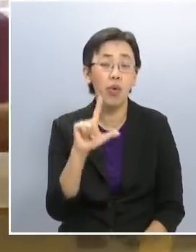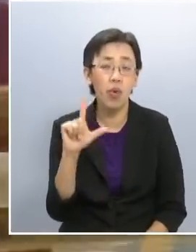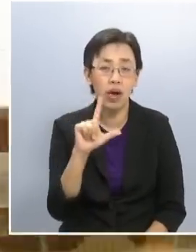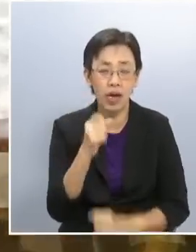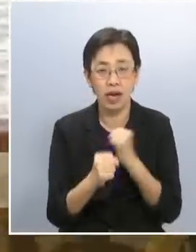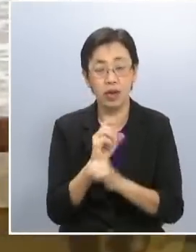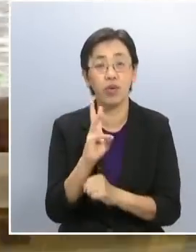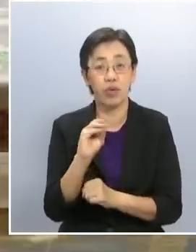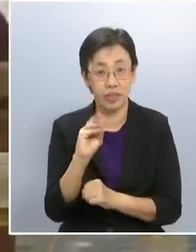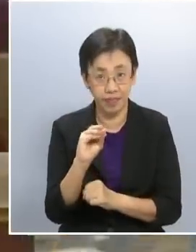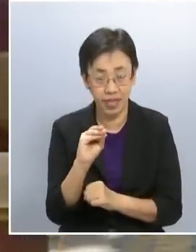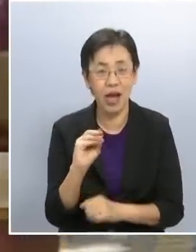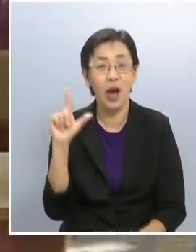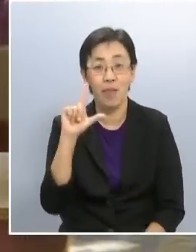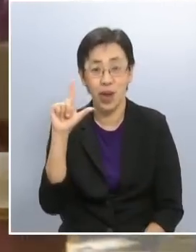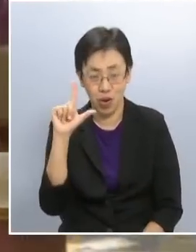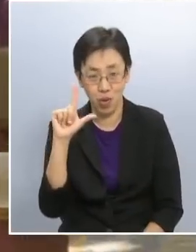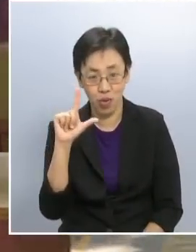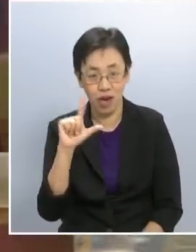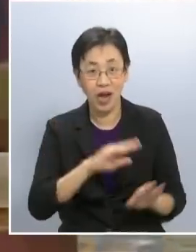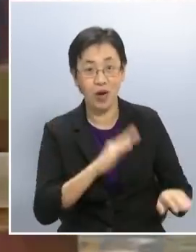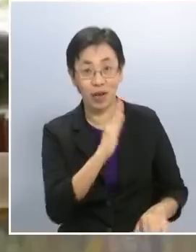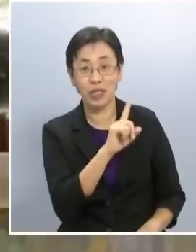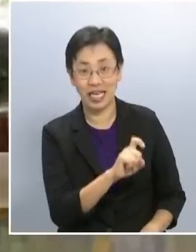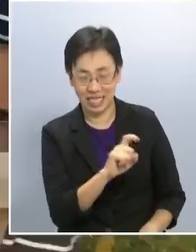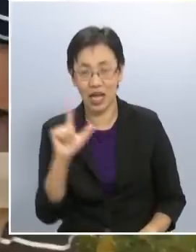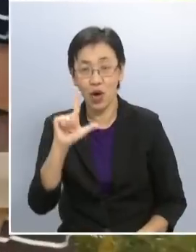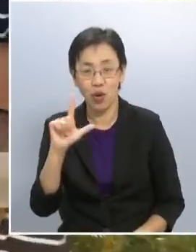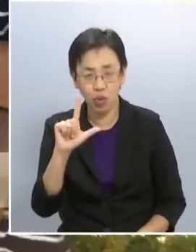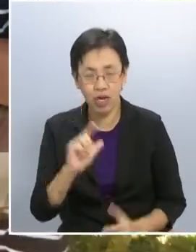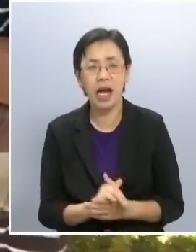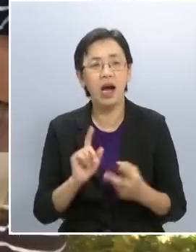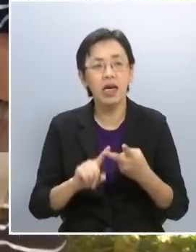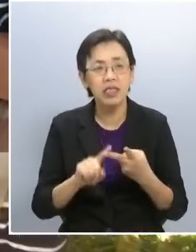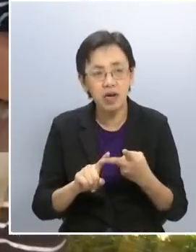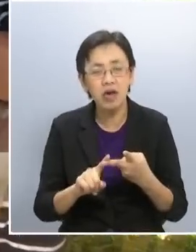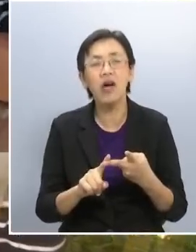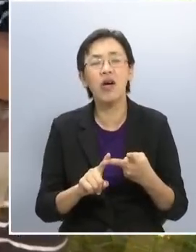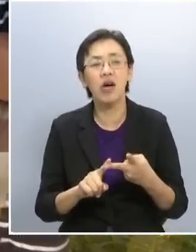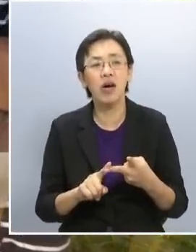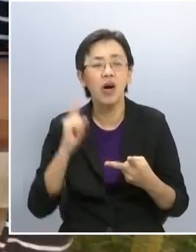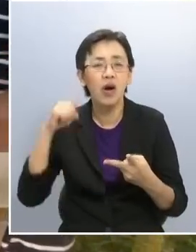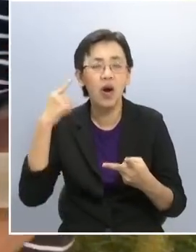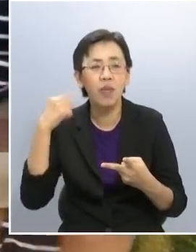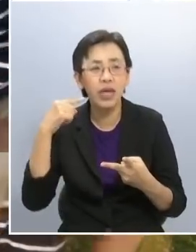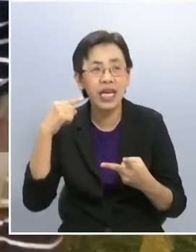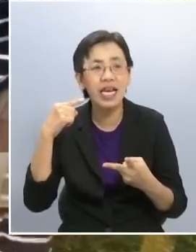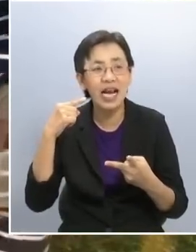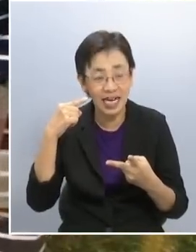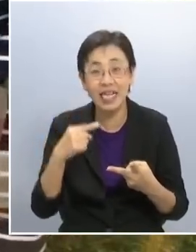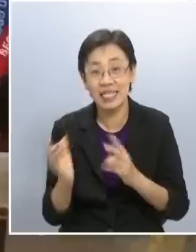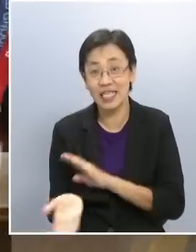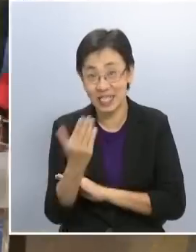60ปีซึ่งมีศักดิ์เป็นลุงของน้องเบนซ์รวมถึงลูกพี่ลูกน้องซึ่งก็คือคุณสรัญชลีที่เมื่อเช้าที่เราเห็นภา